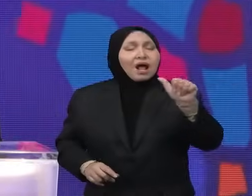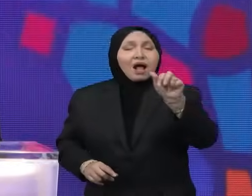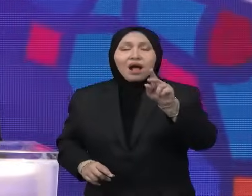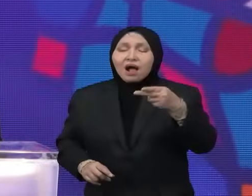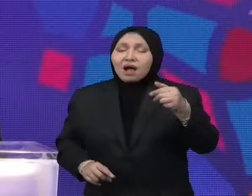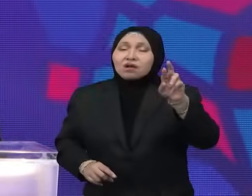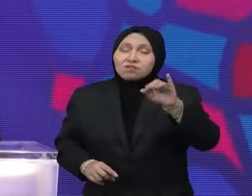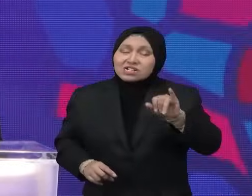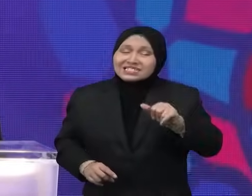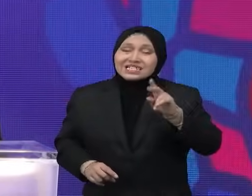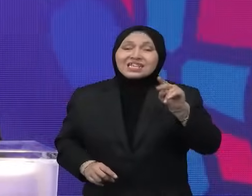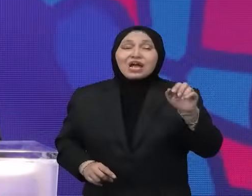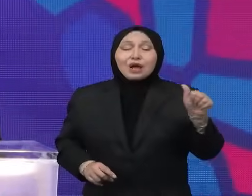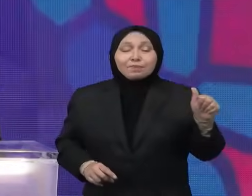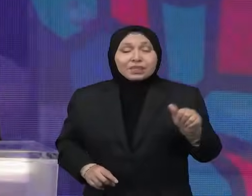akhrijna.